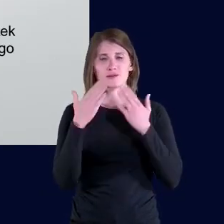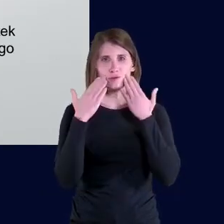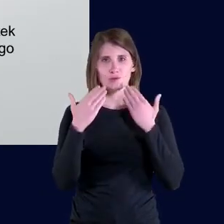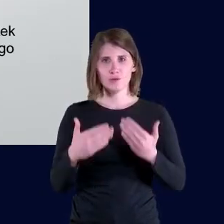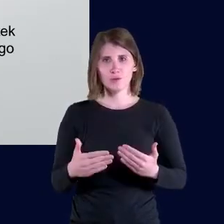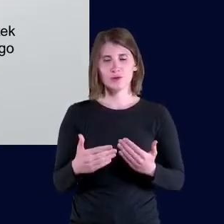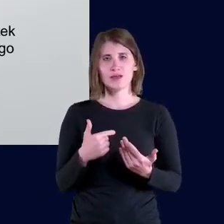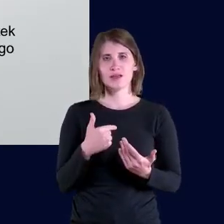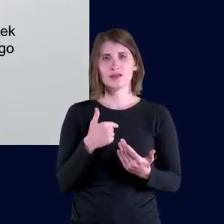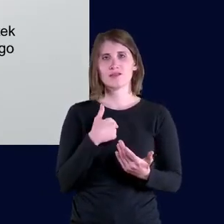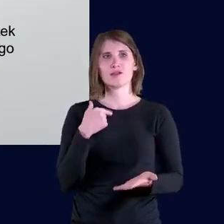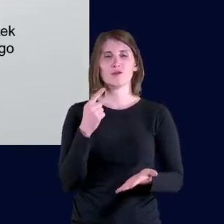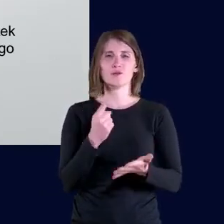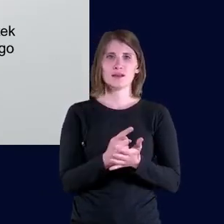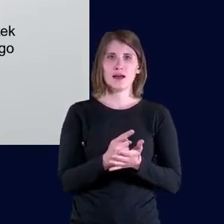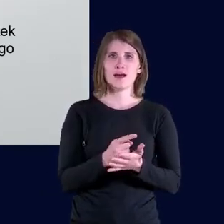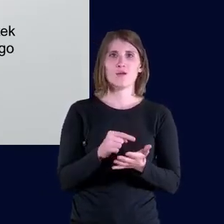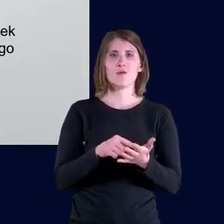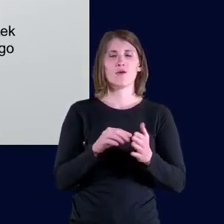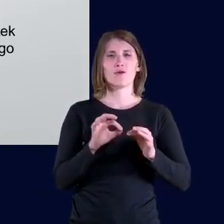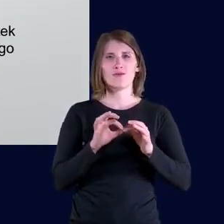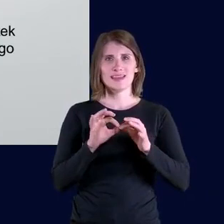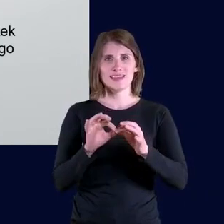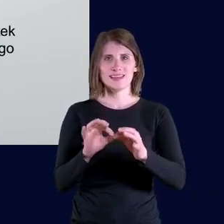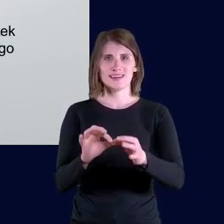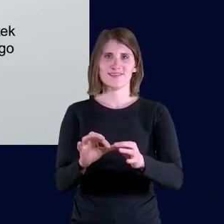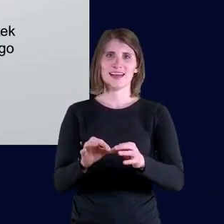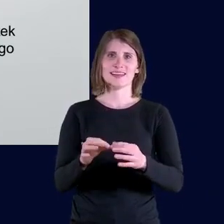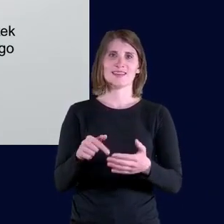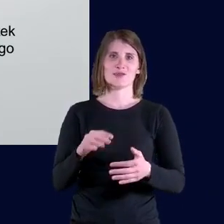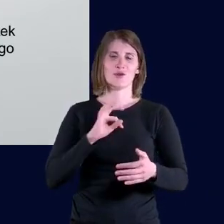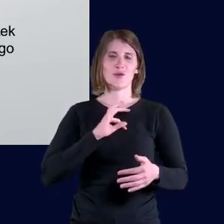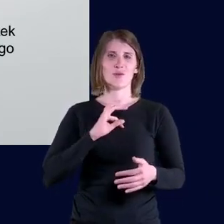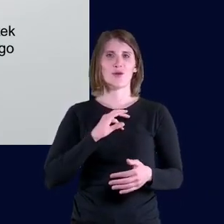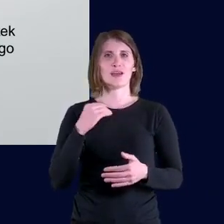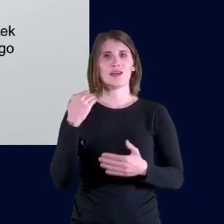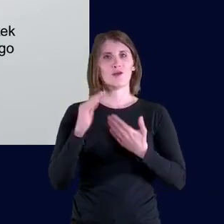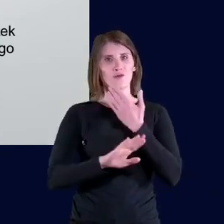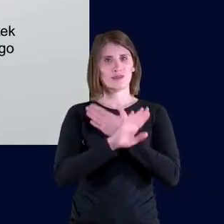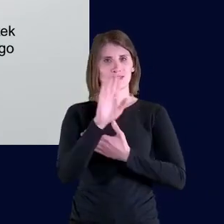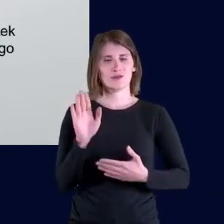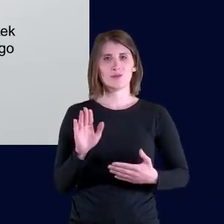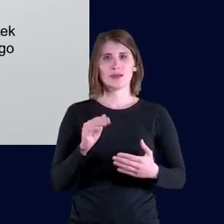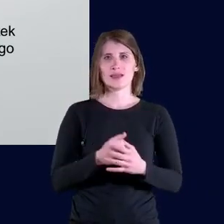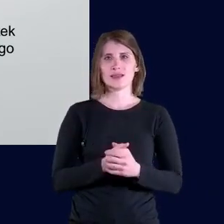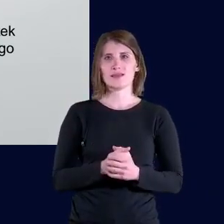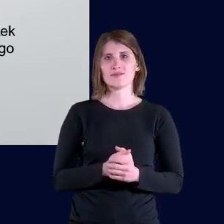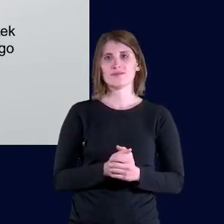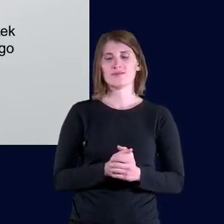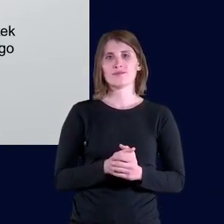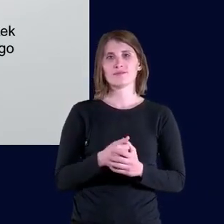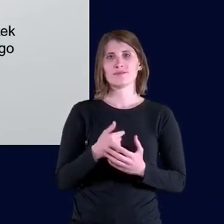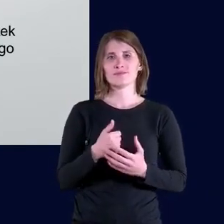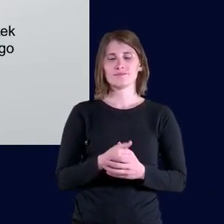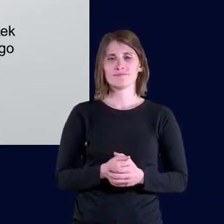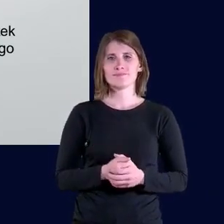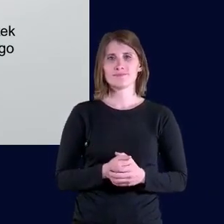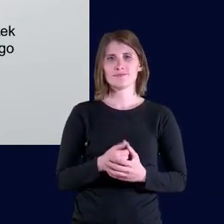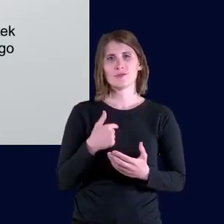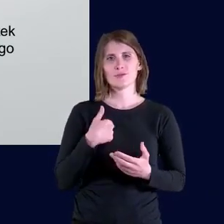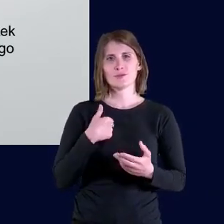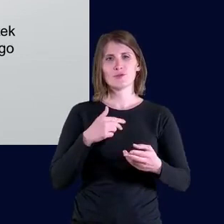za to że Szanowni państwo wytrwać mojego wystąpienia nie przedłużając tutaj